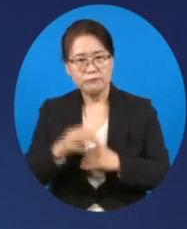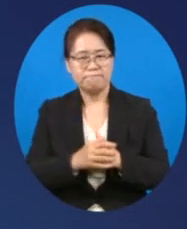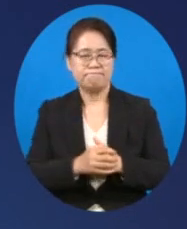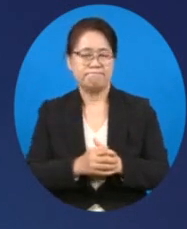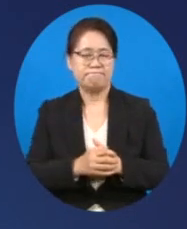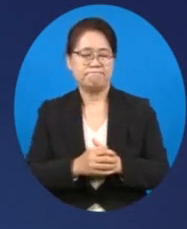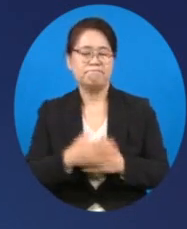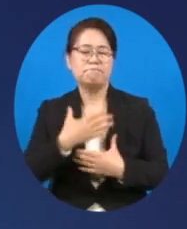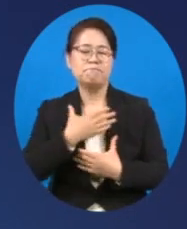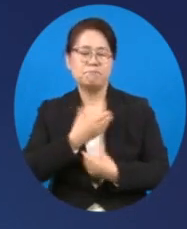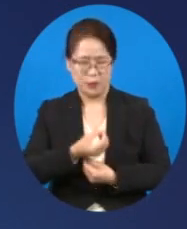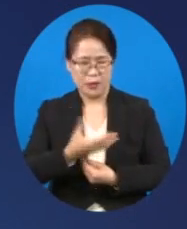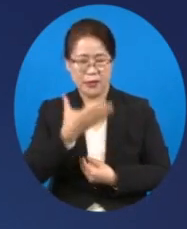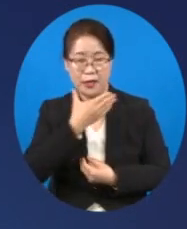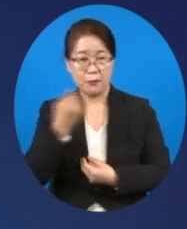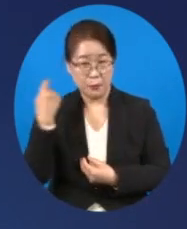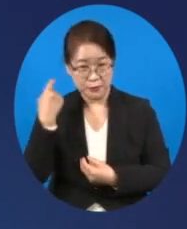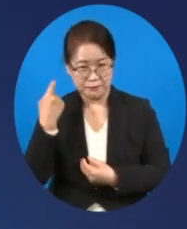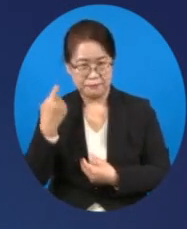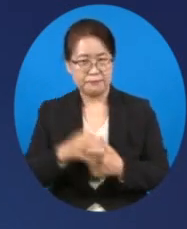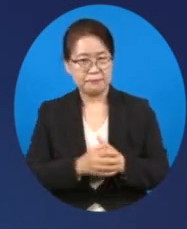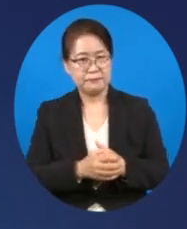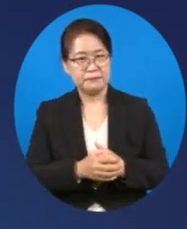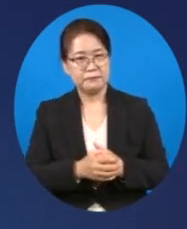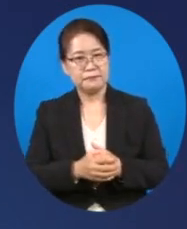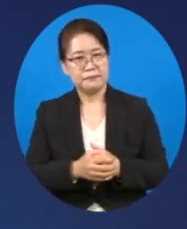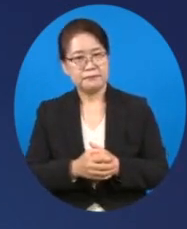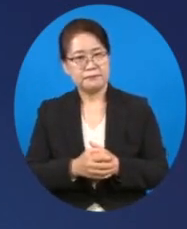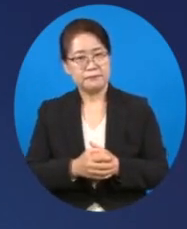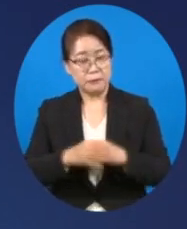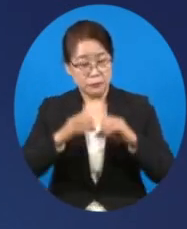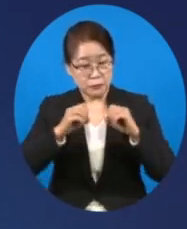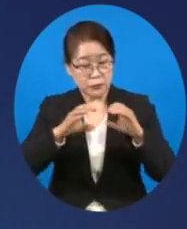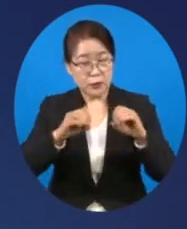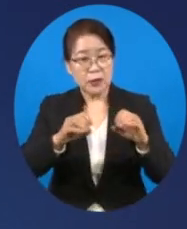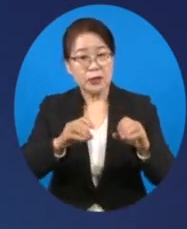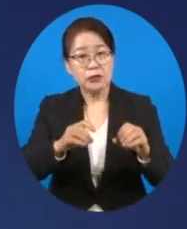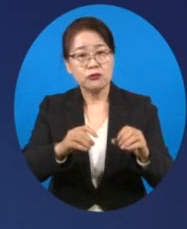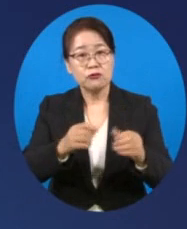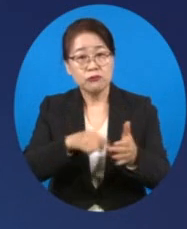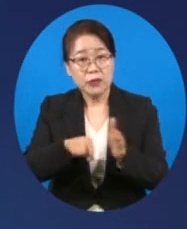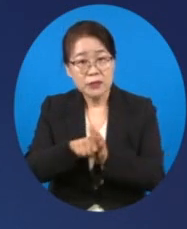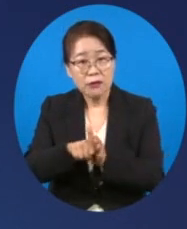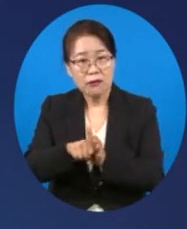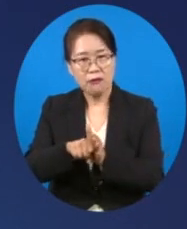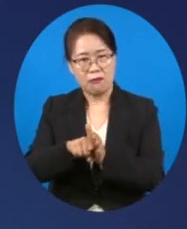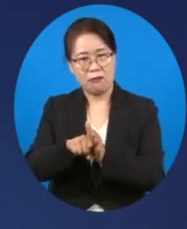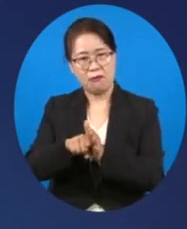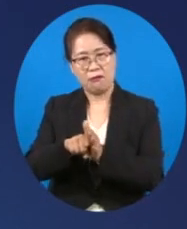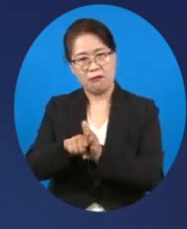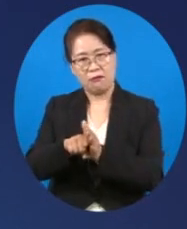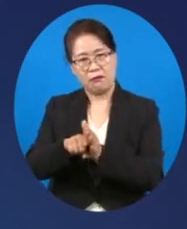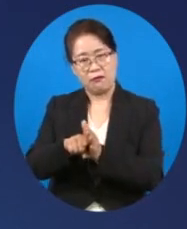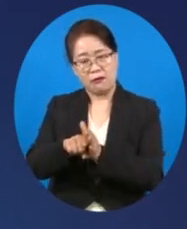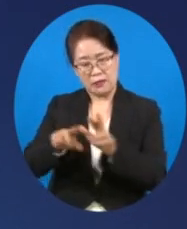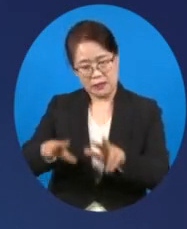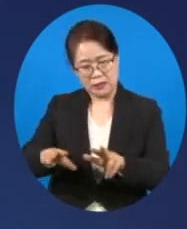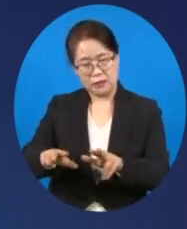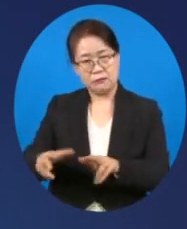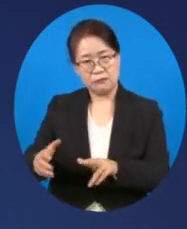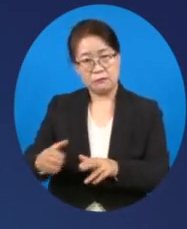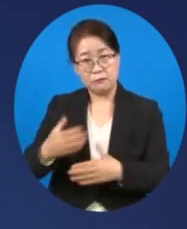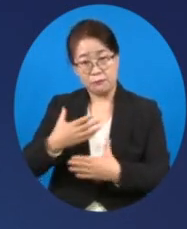복음입니다 그런데이 평안의 복음을 전하려면 여러분이 평안을 누리며 살고 있어야 되는 거